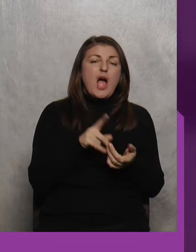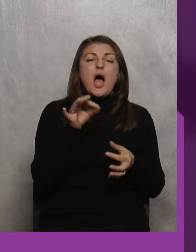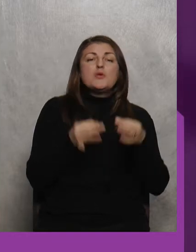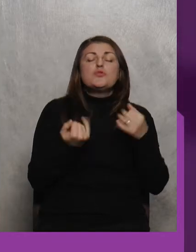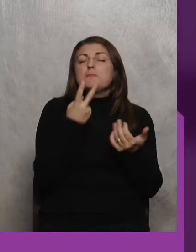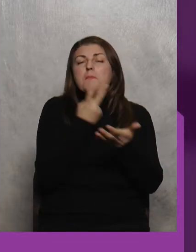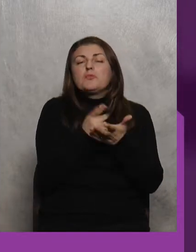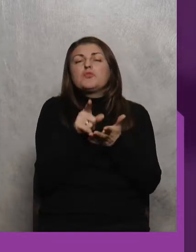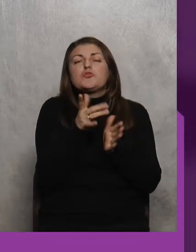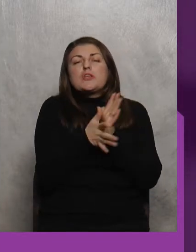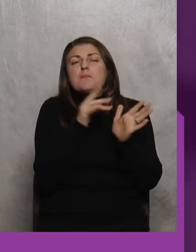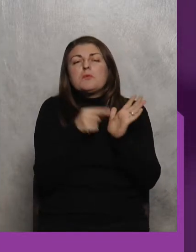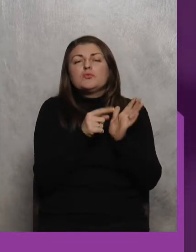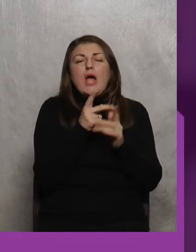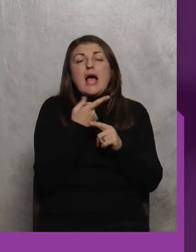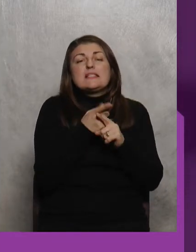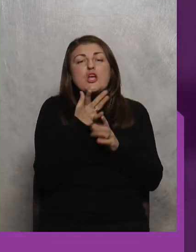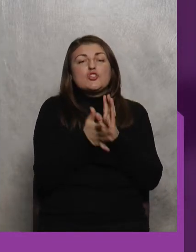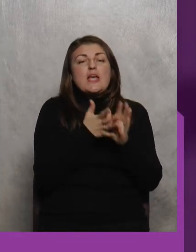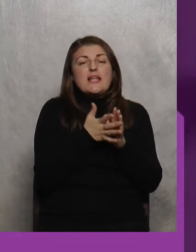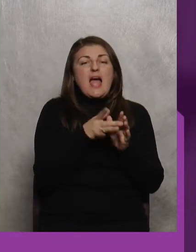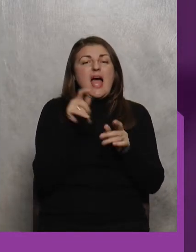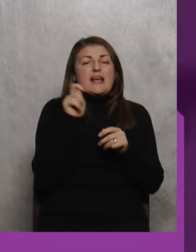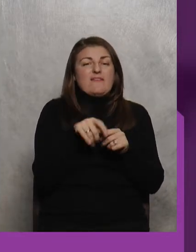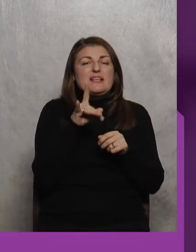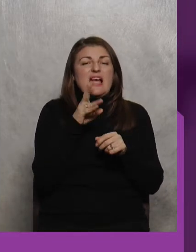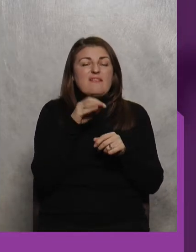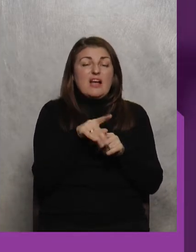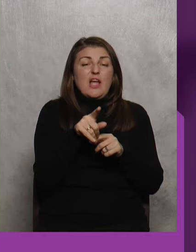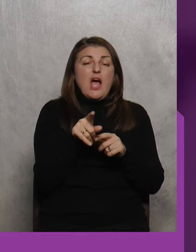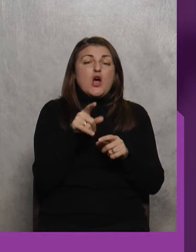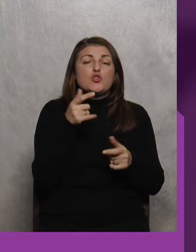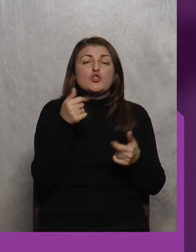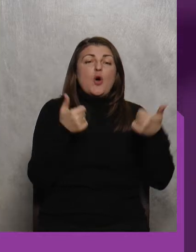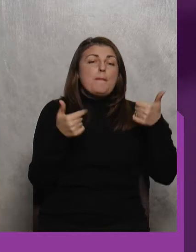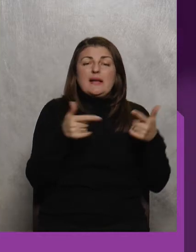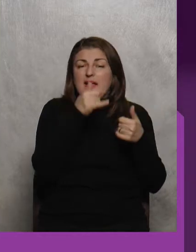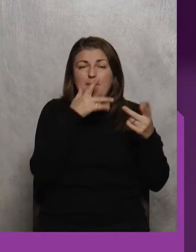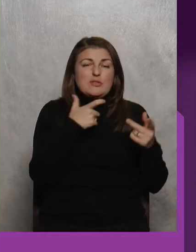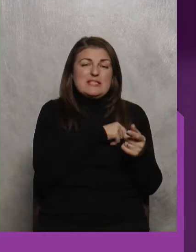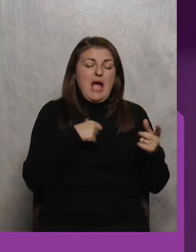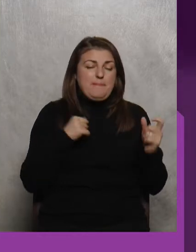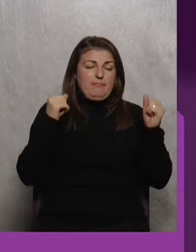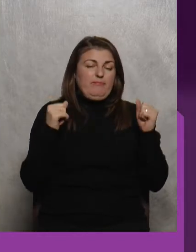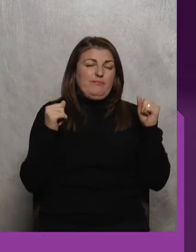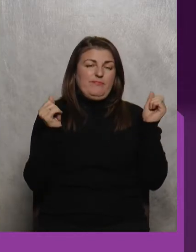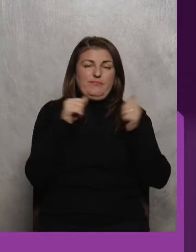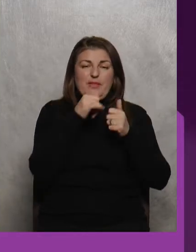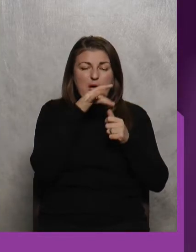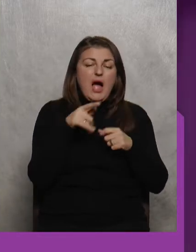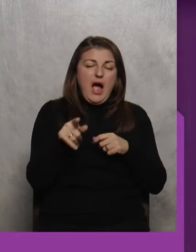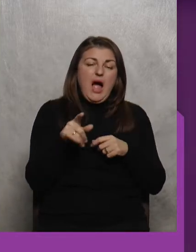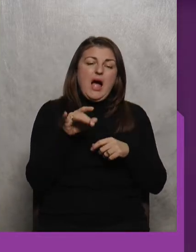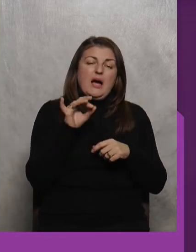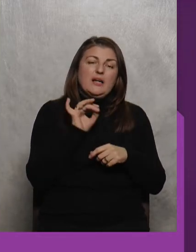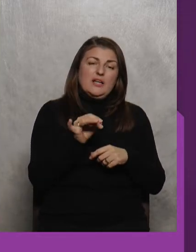показують оцим жестом? Це жест рефері захват. Тобто суперники не можуть виставитись самостійно захват.